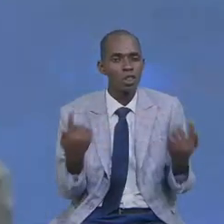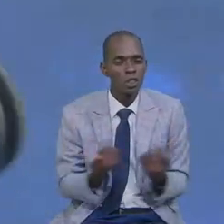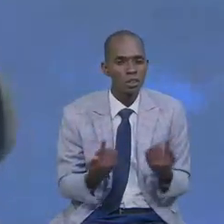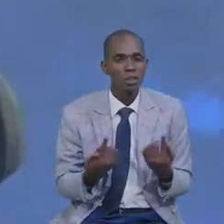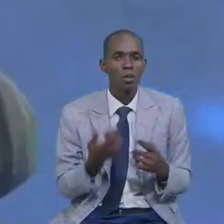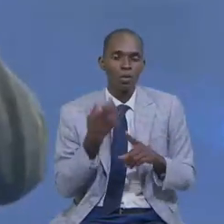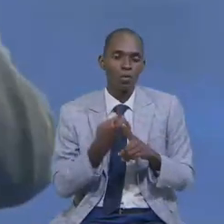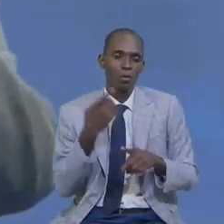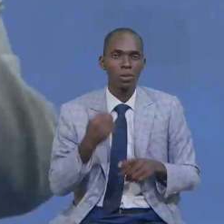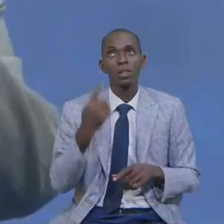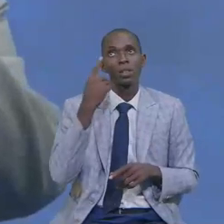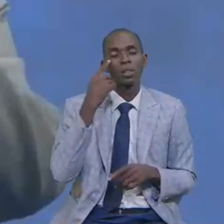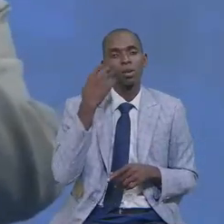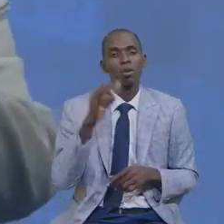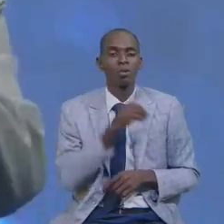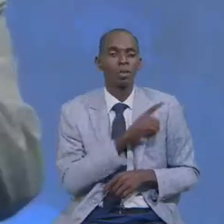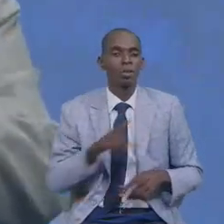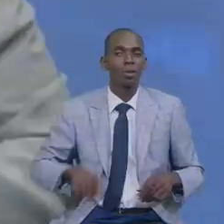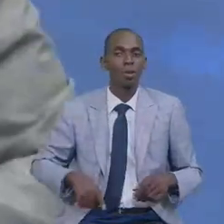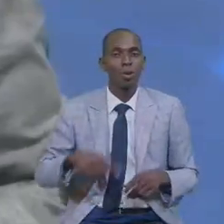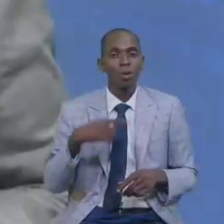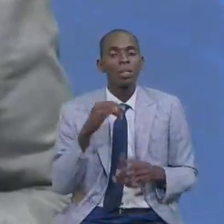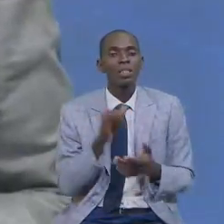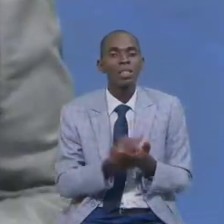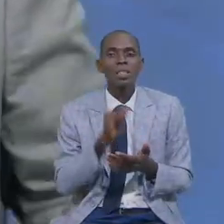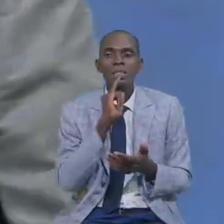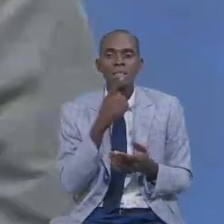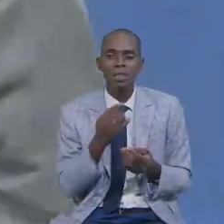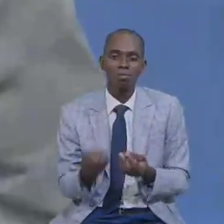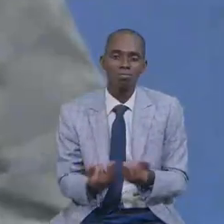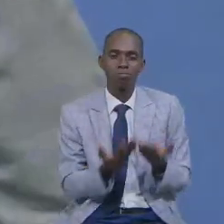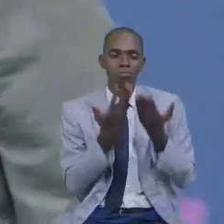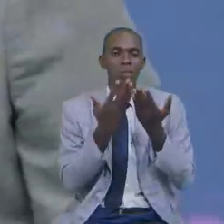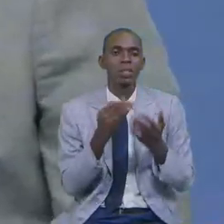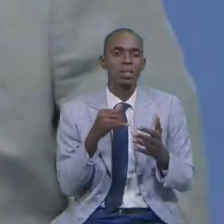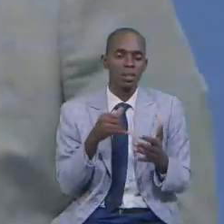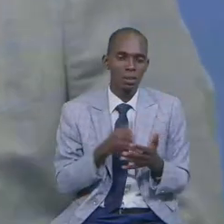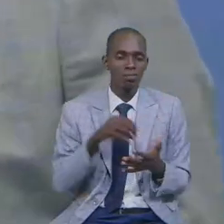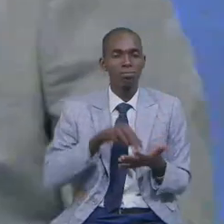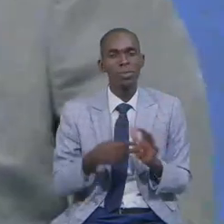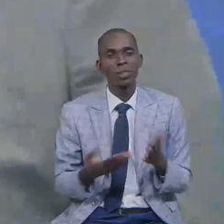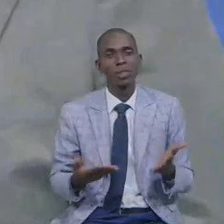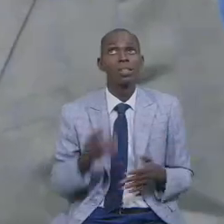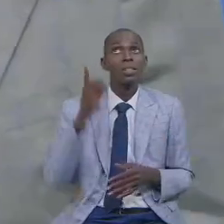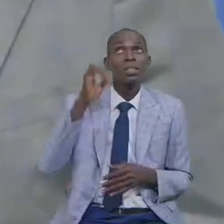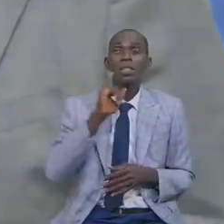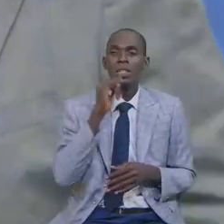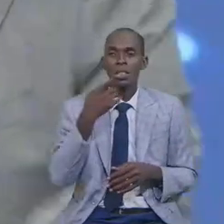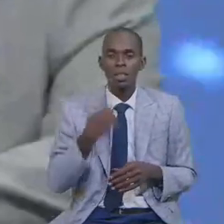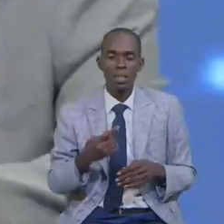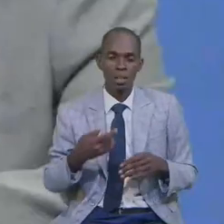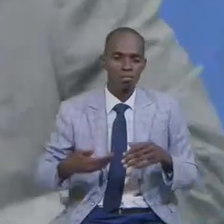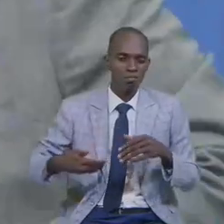yeux du Seigneur. C'est la victime expiatoire dont il parle. C'est la couverture. C'est